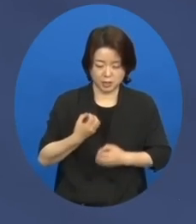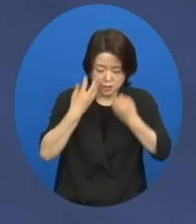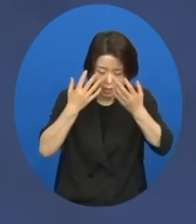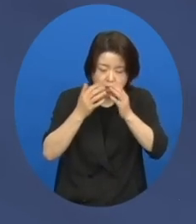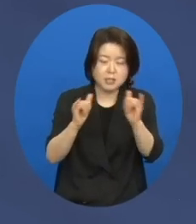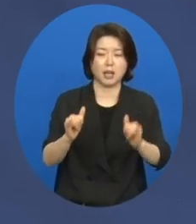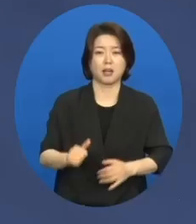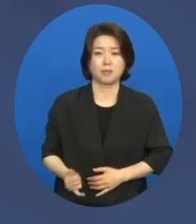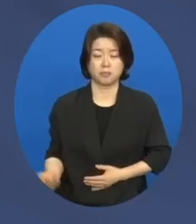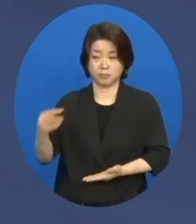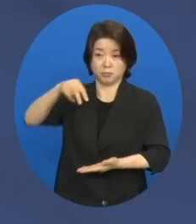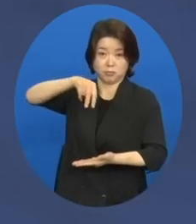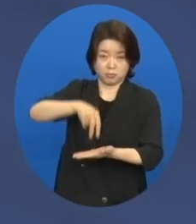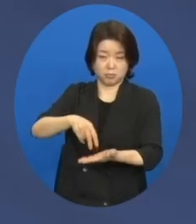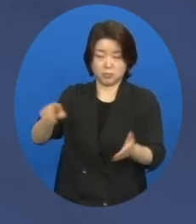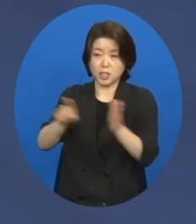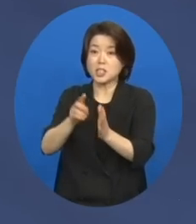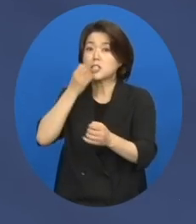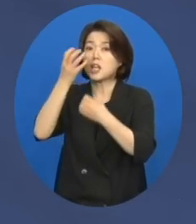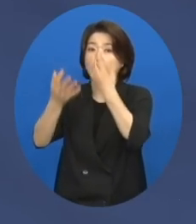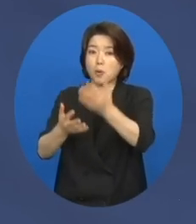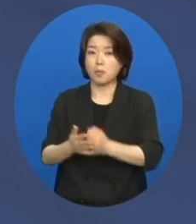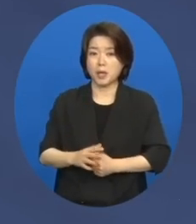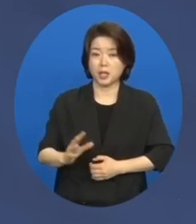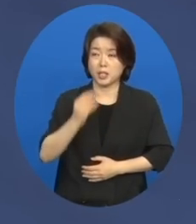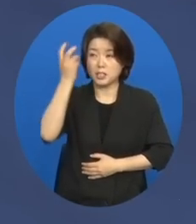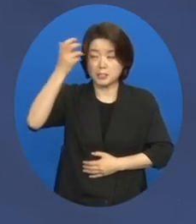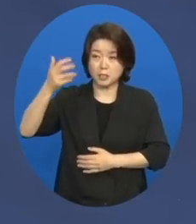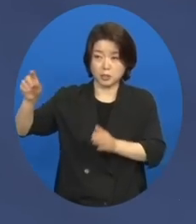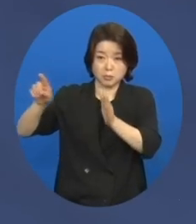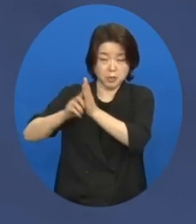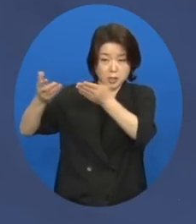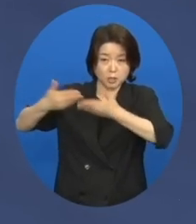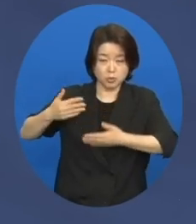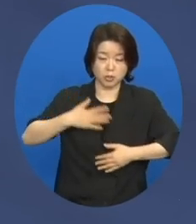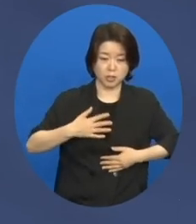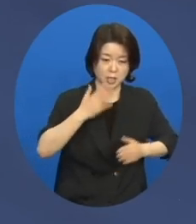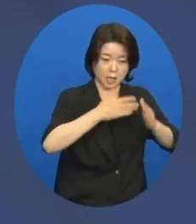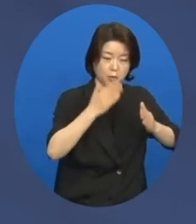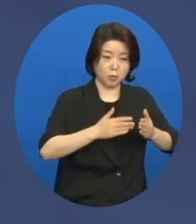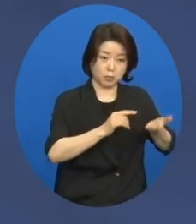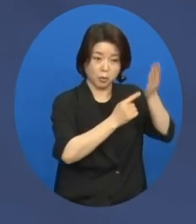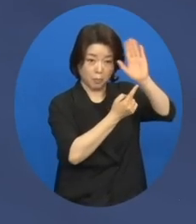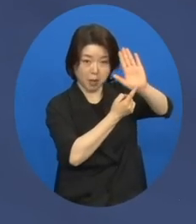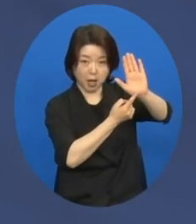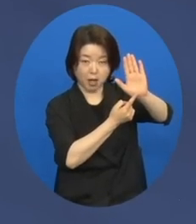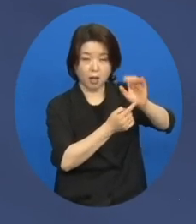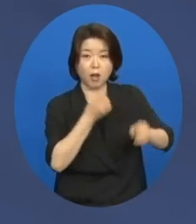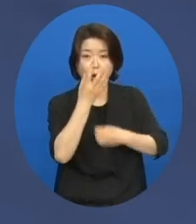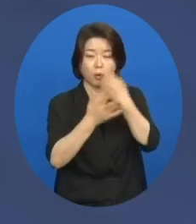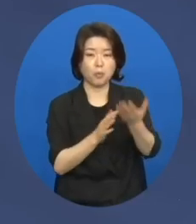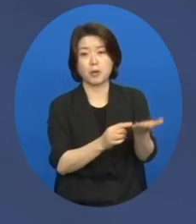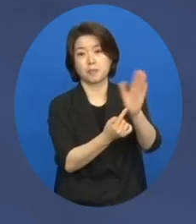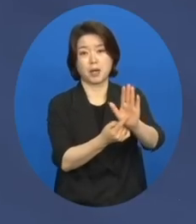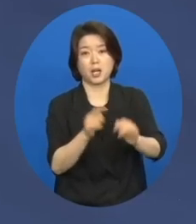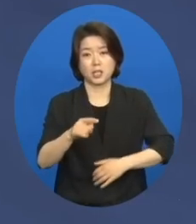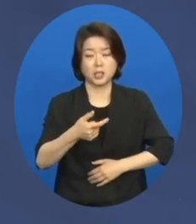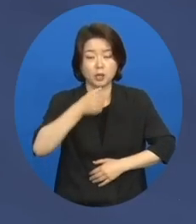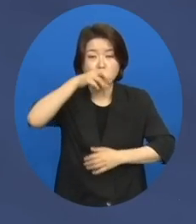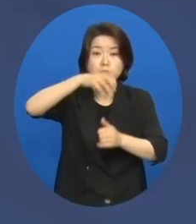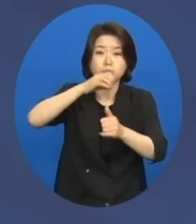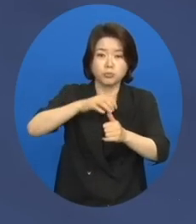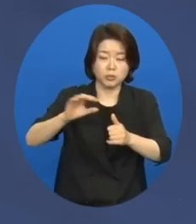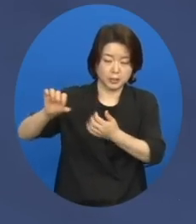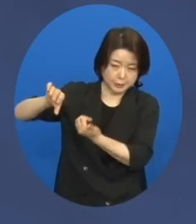사람입니다 라고 하는 신앙의 고백을 성령이 믿게 하신 것을 내 공적 고백으로 교회 앞에 행하는 것이 바로 물세례